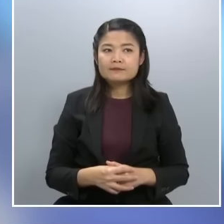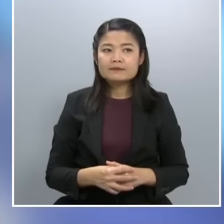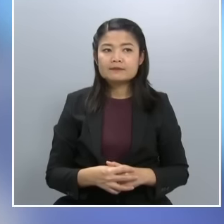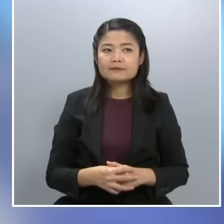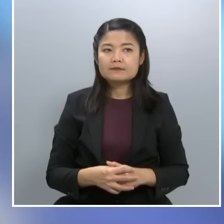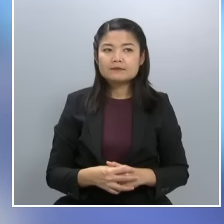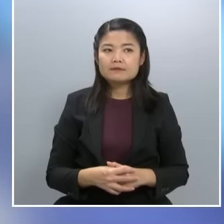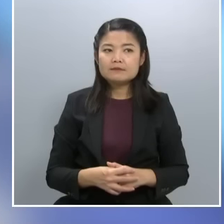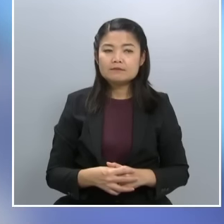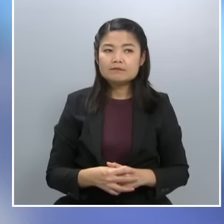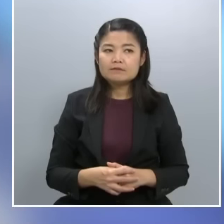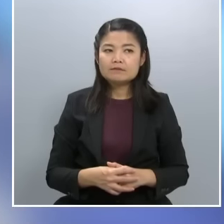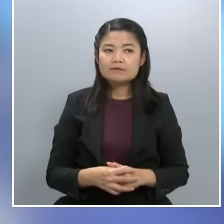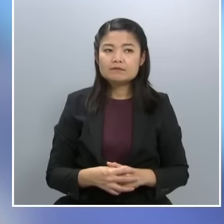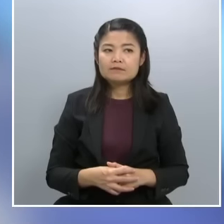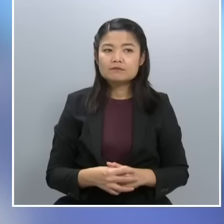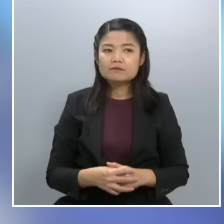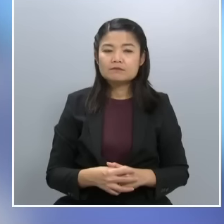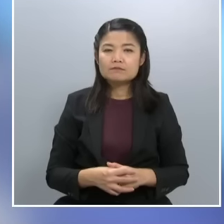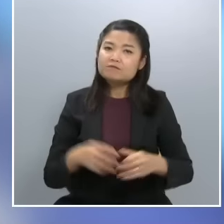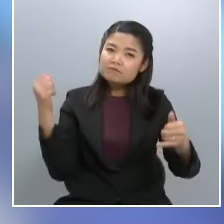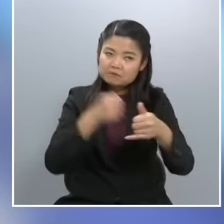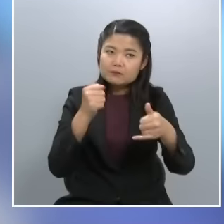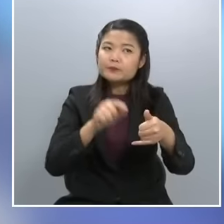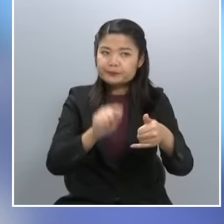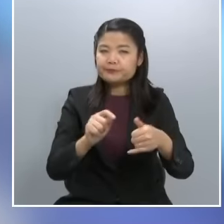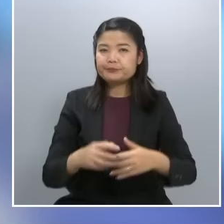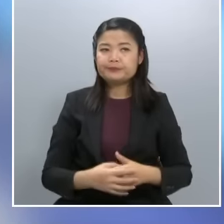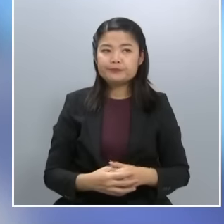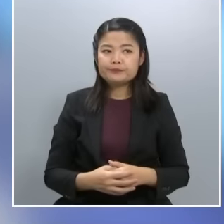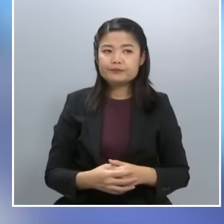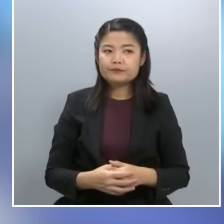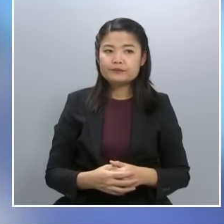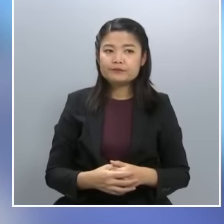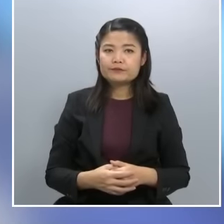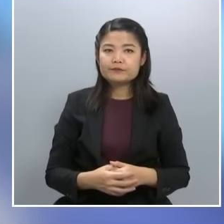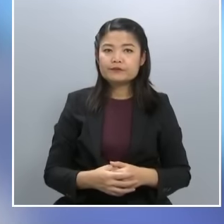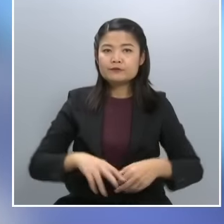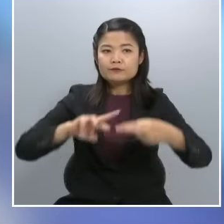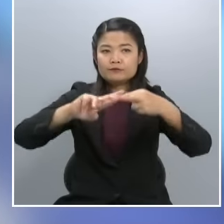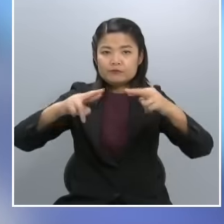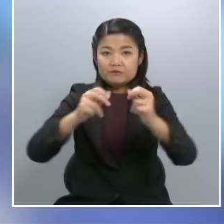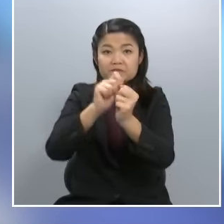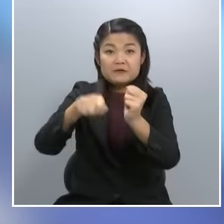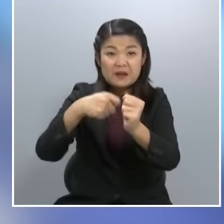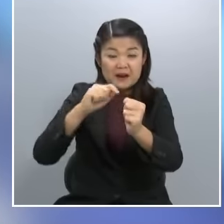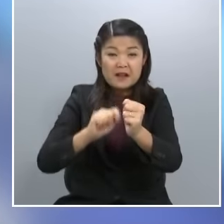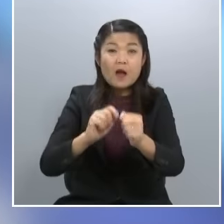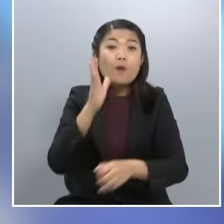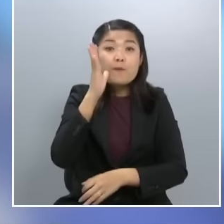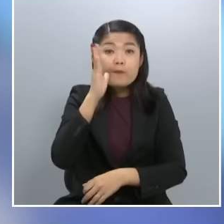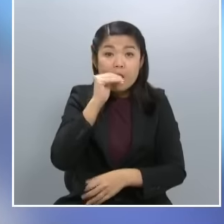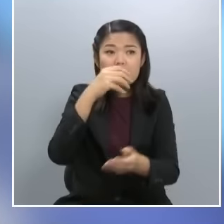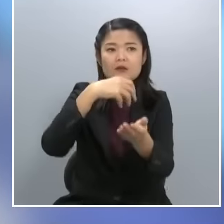ครับเห 200ทำร้ายร่างกายนะครับ 20เซนได้พันเชือกคือพ่อบอกแบบนี้คุณผู้